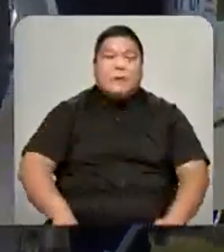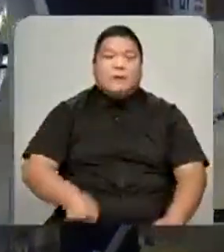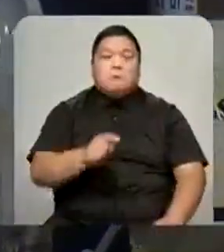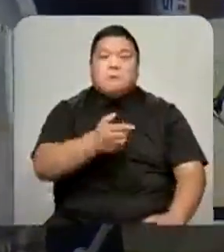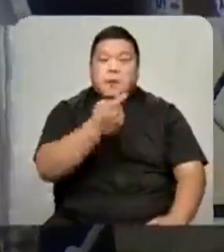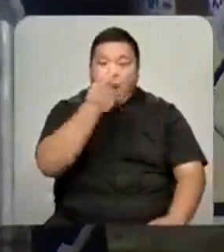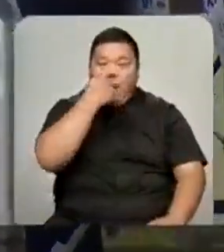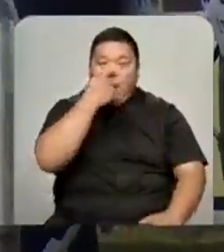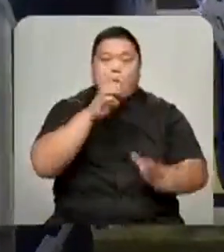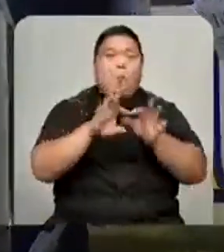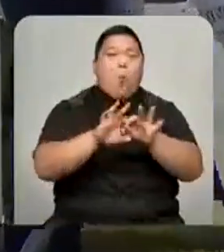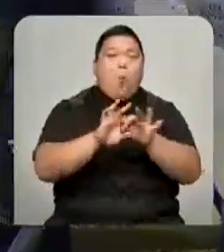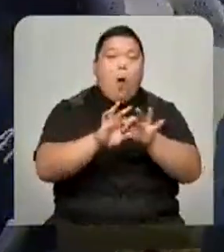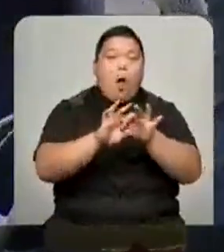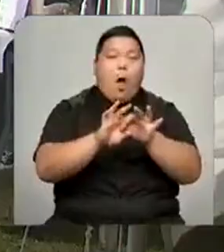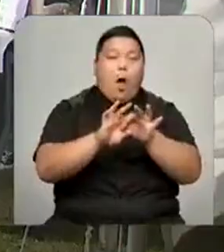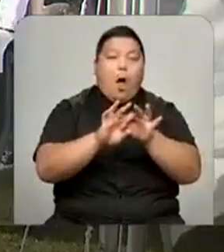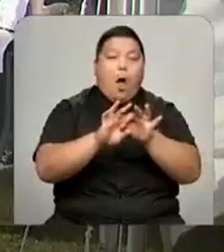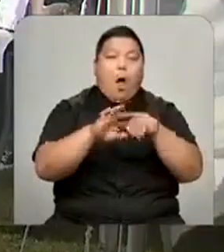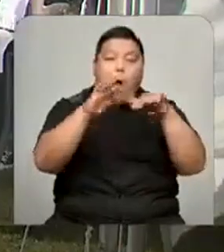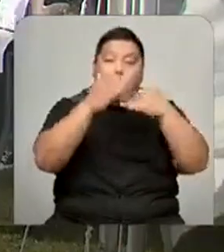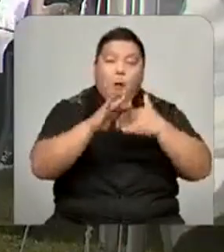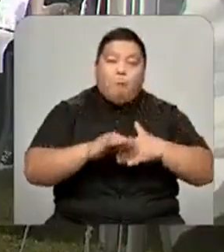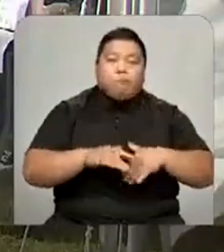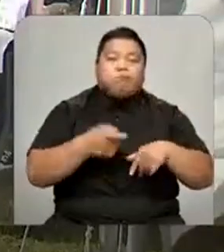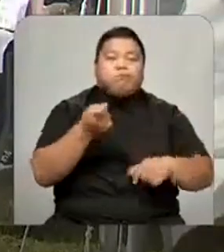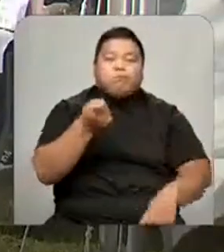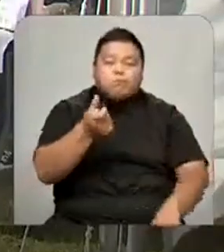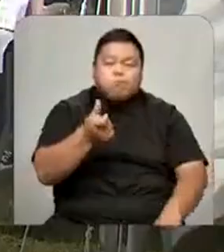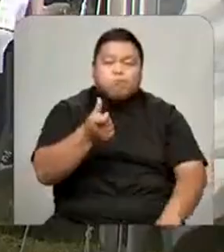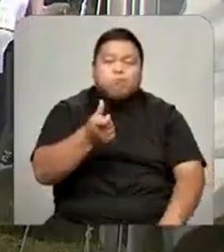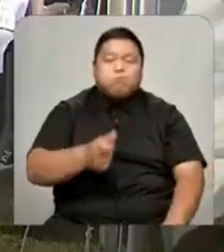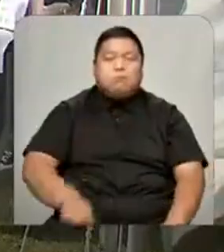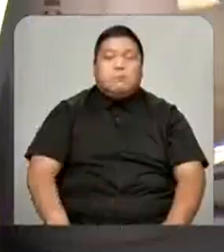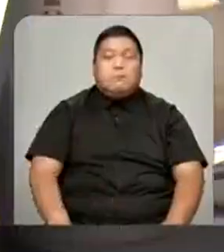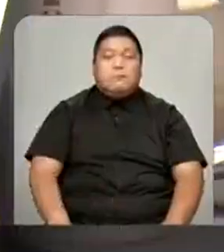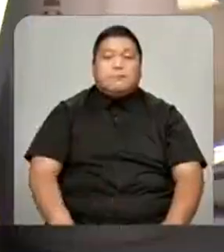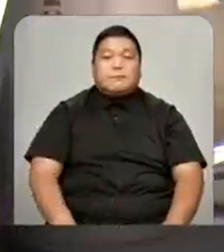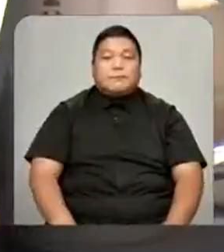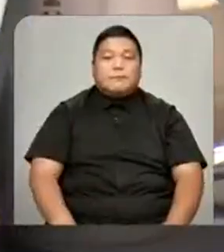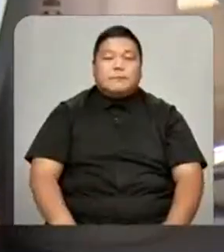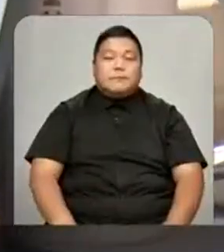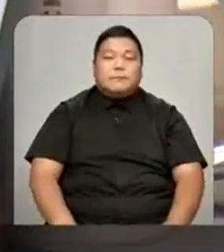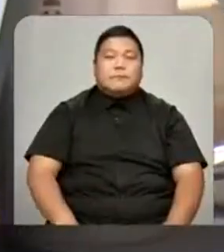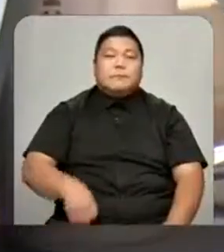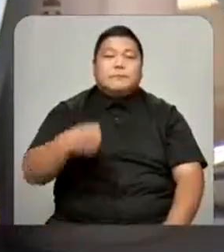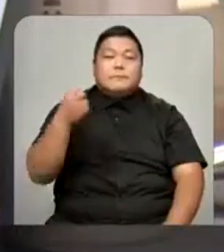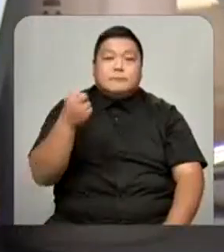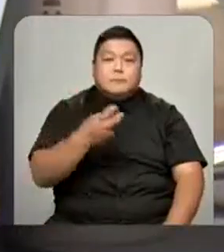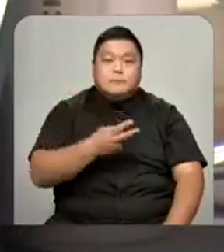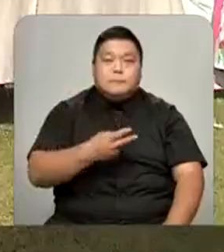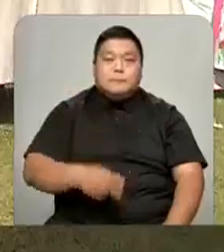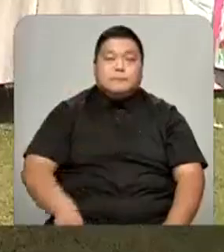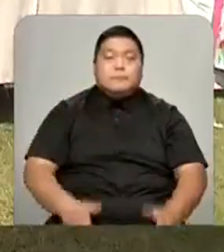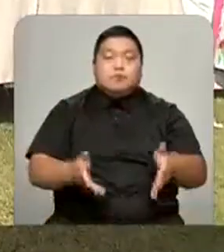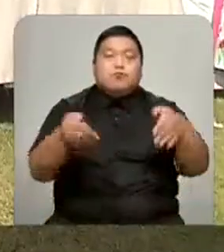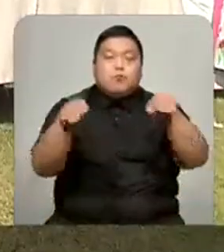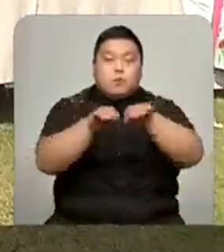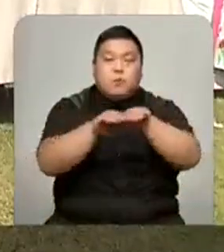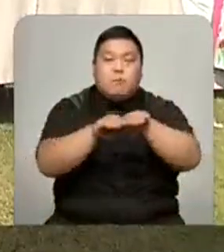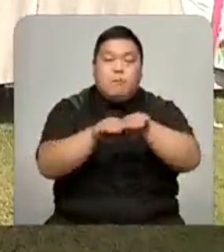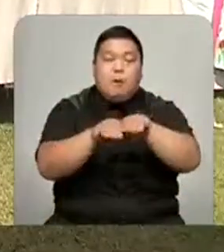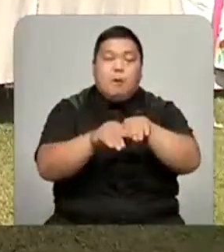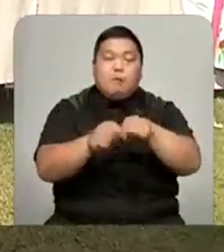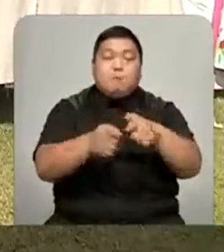예과 비교해 커피 관련 콘텐츠는 크게 두드러지지 못했습니다 운영에 집중된 축제에 대해